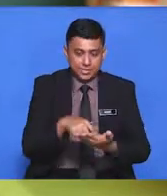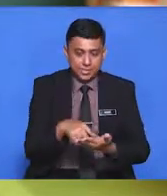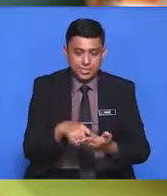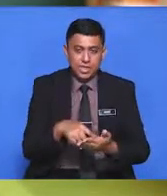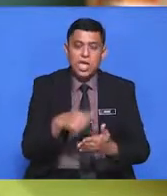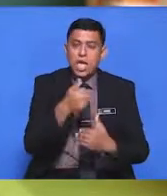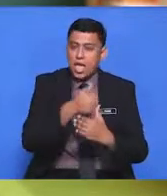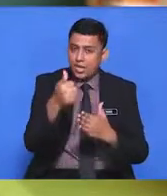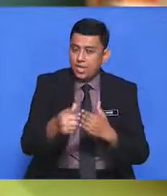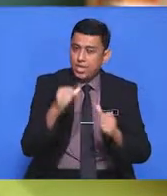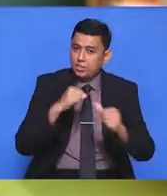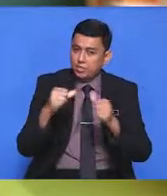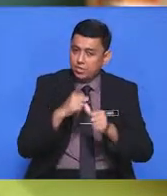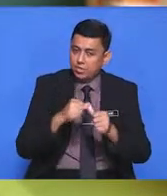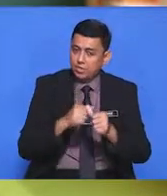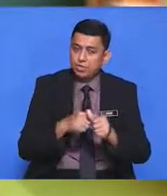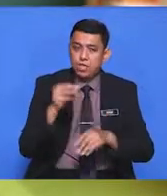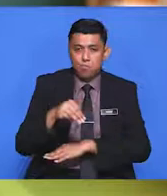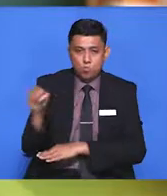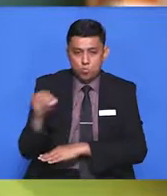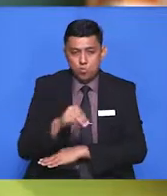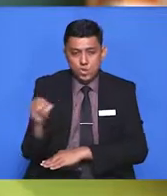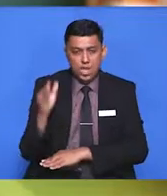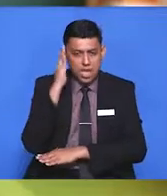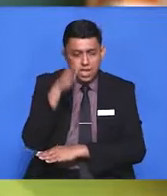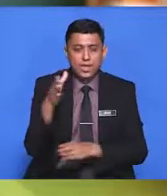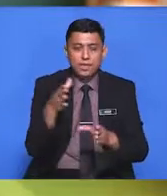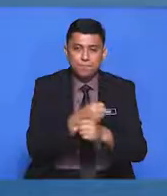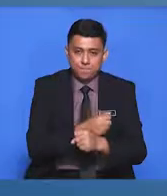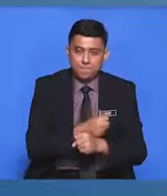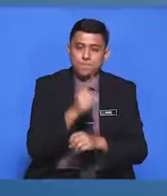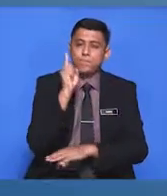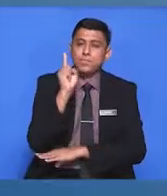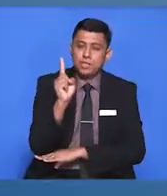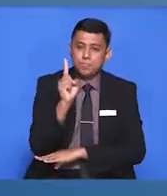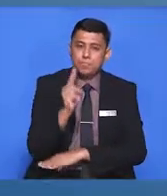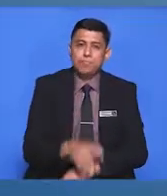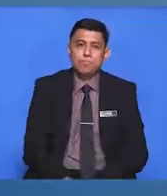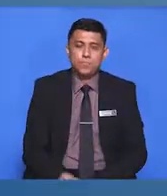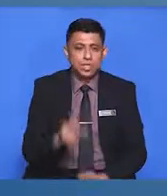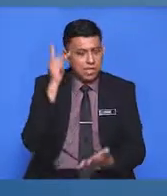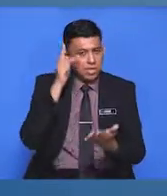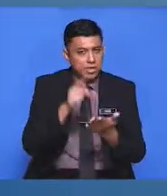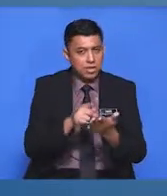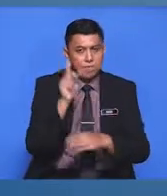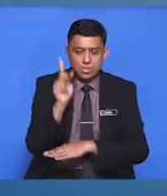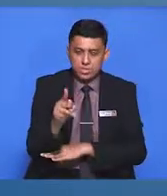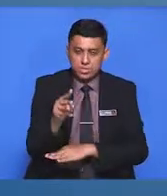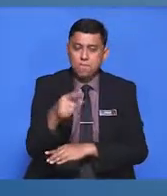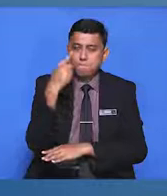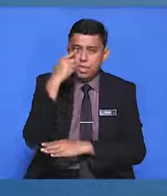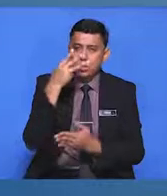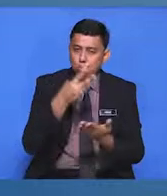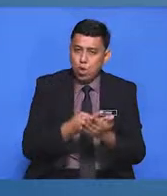pembelajaran, murid-murid akan dapat yang pertama, mengenal pasti mata wang Malaysia dalam